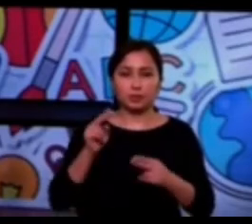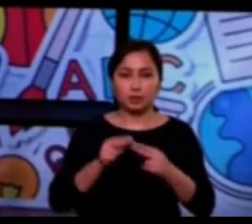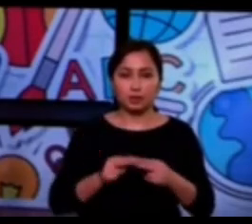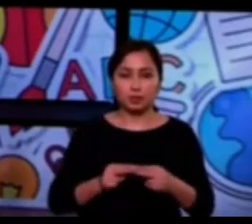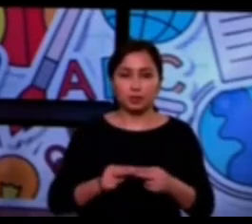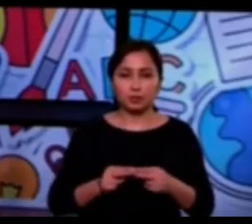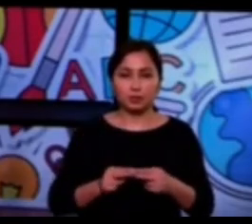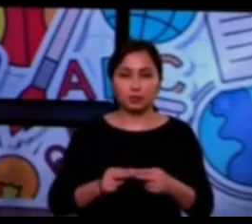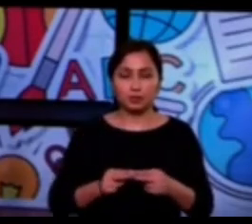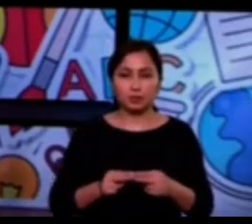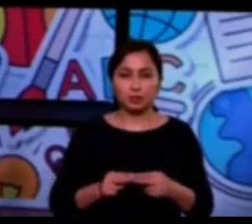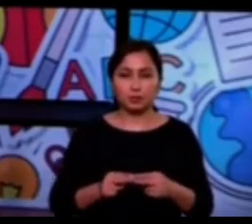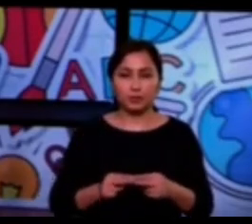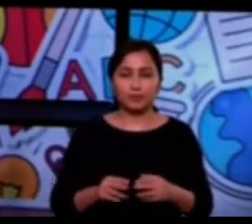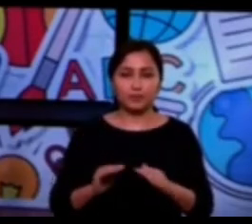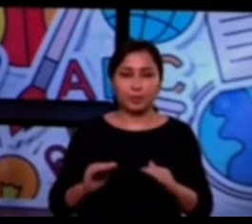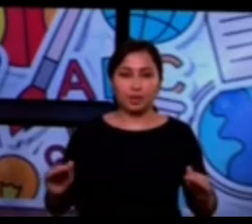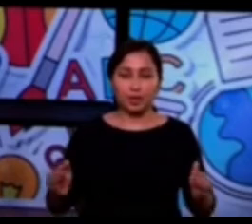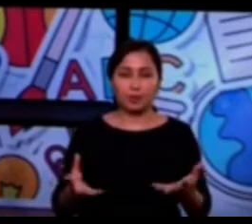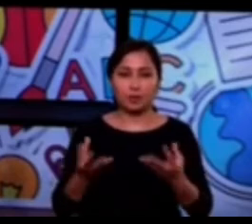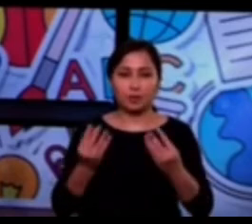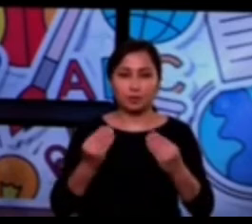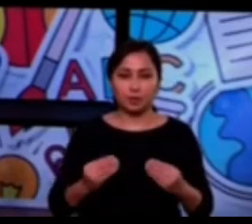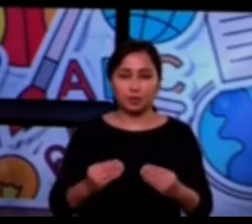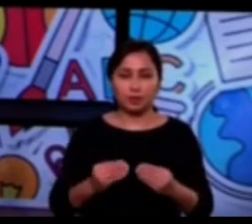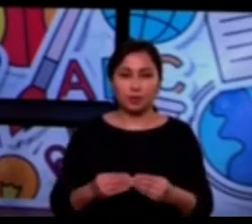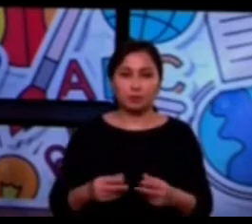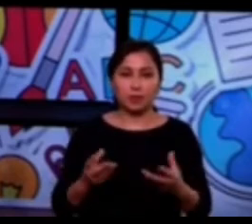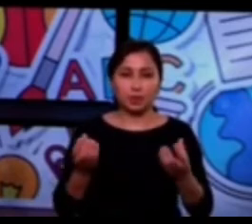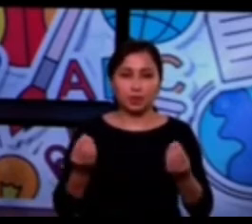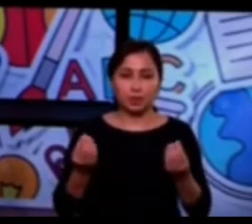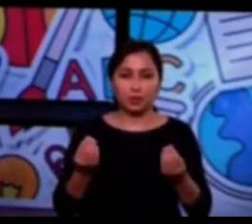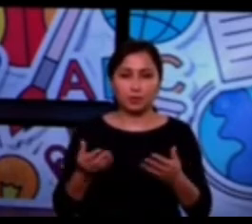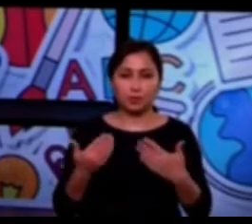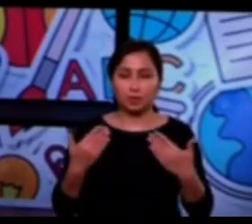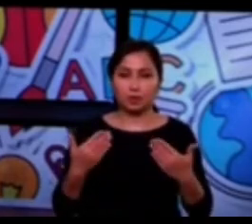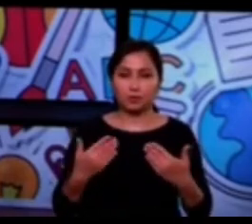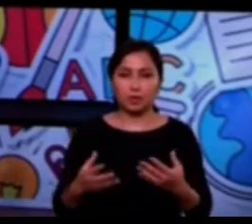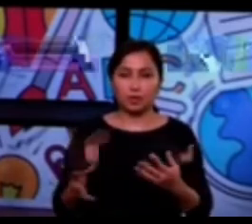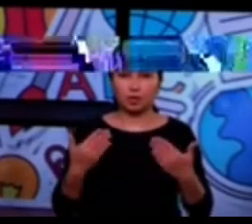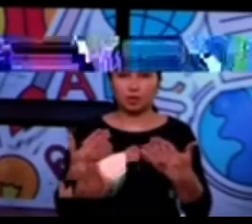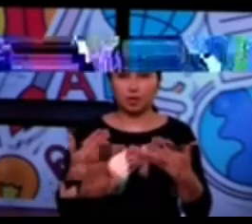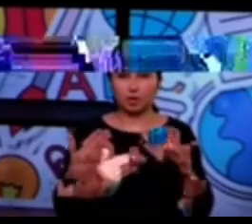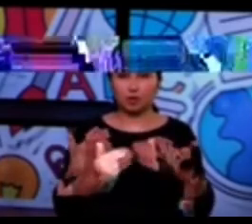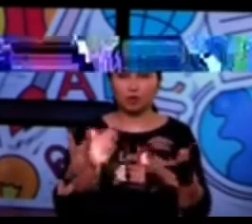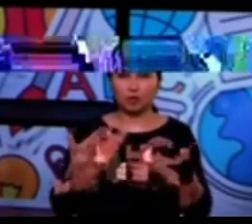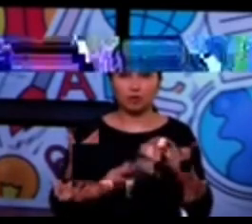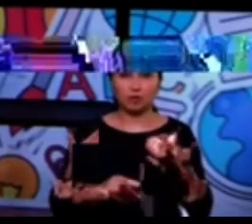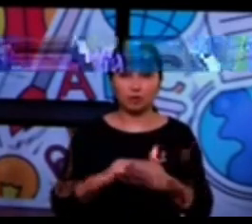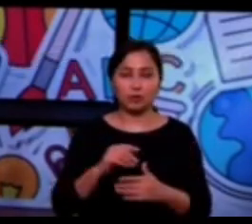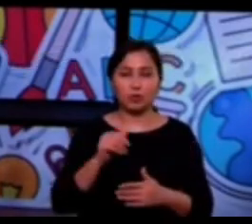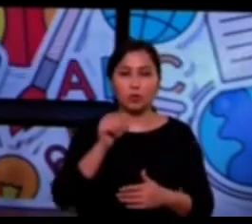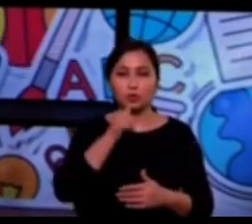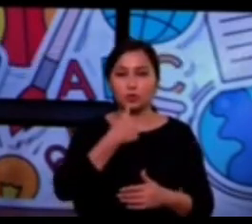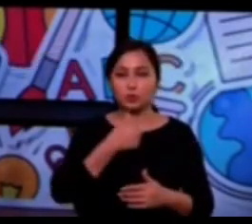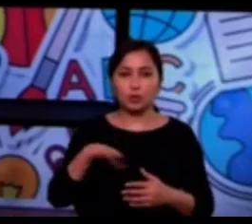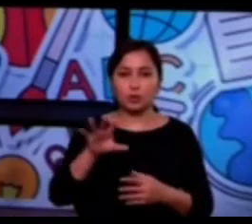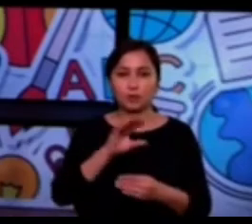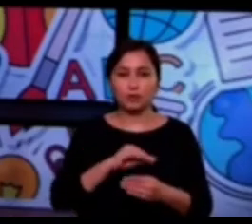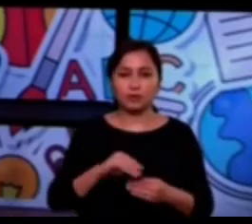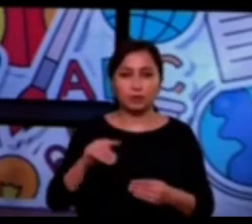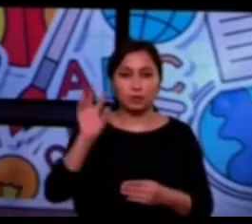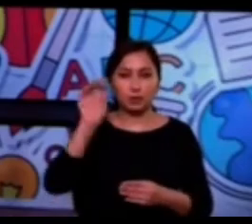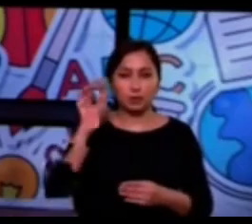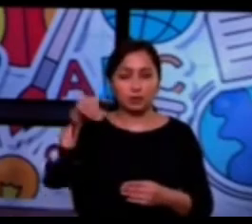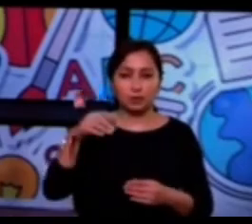Закончили? Ребята, давайте немножко отдохнем. Наши пальчики устали, и вы уже